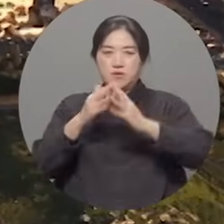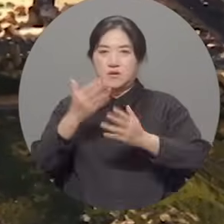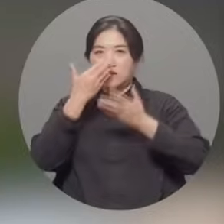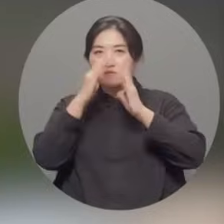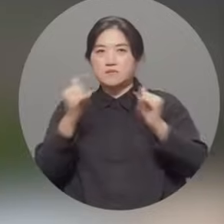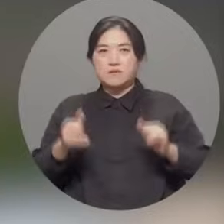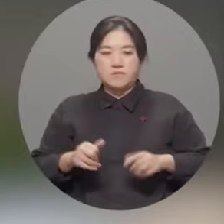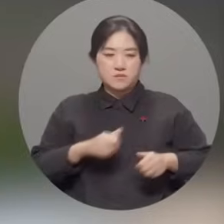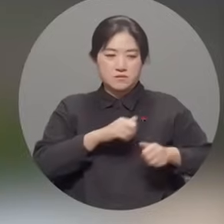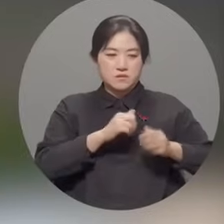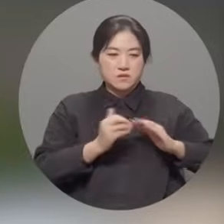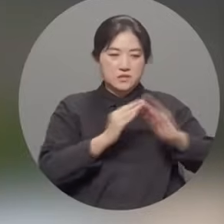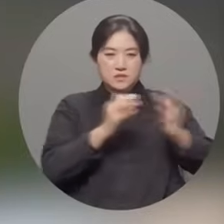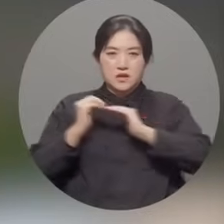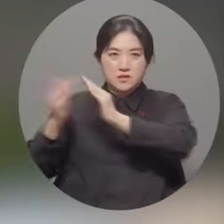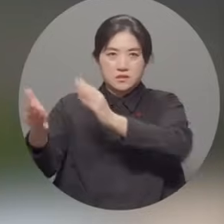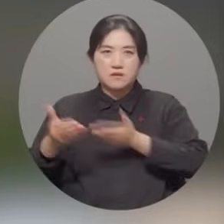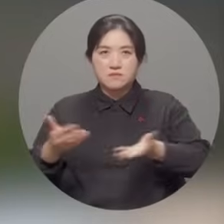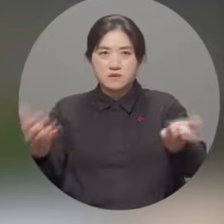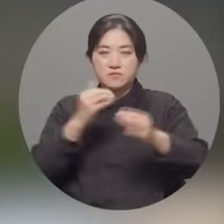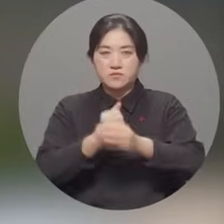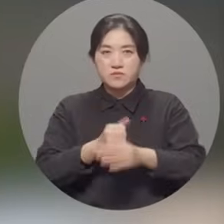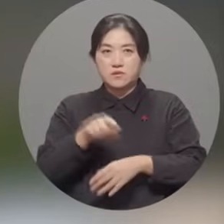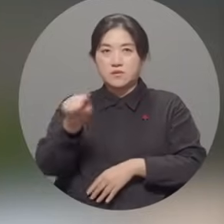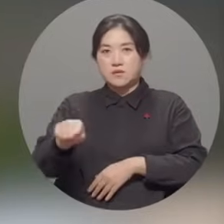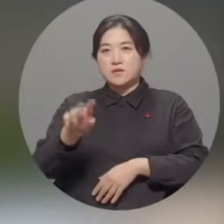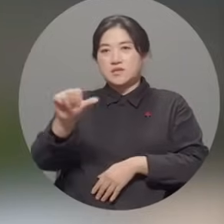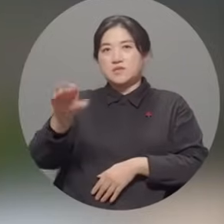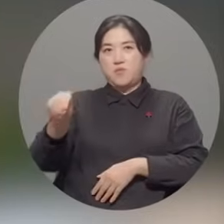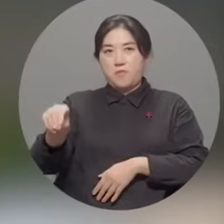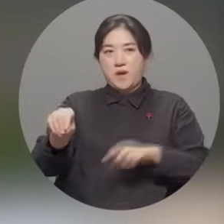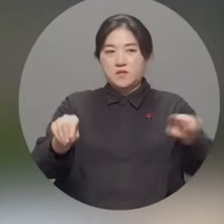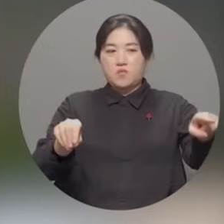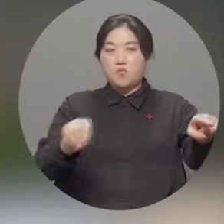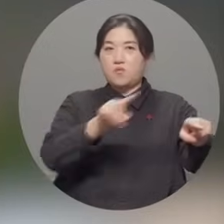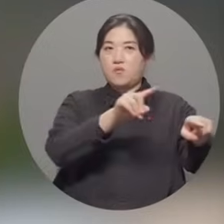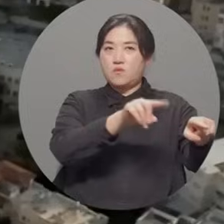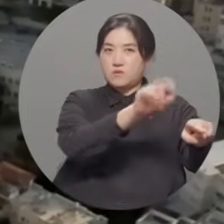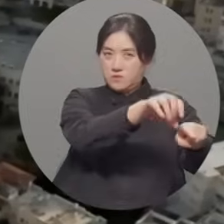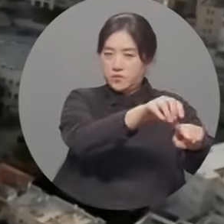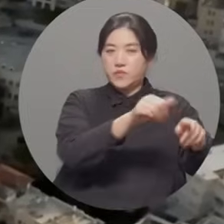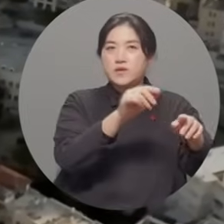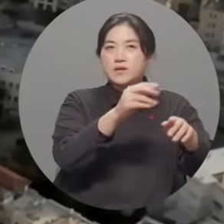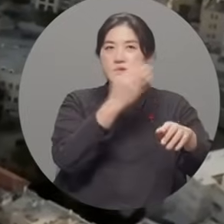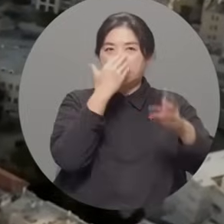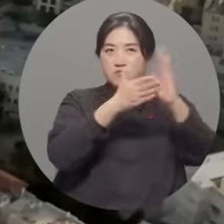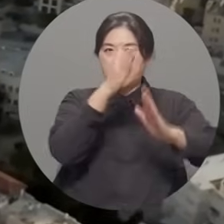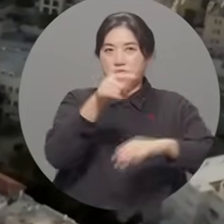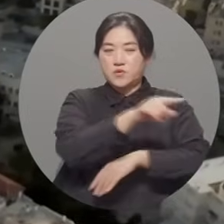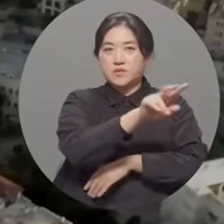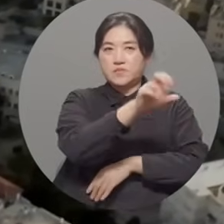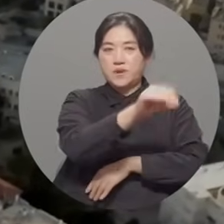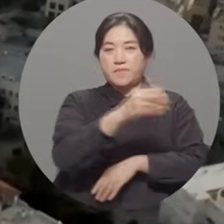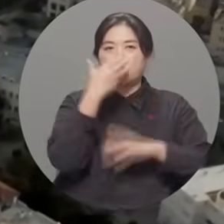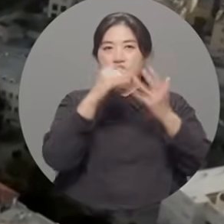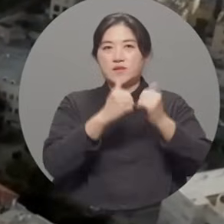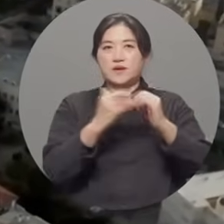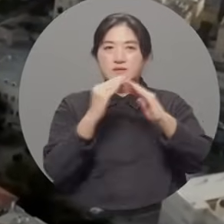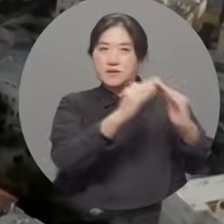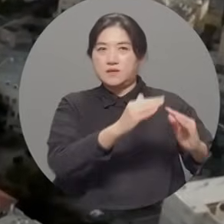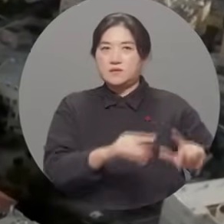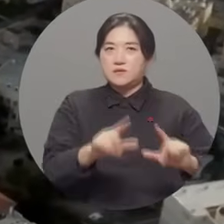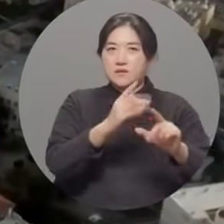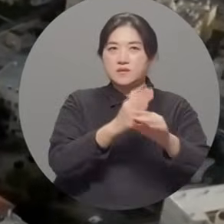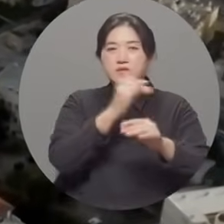있습니다. 현재 요르단강 서안에는 45만여 명, 동예루살렘에는 약 22만 명의 유대인 정착민이